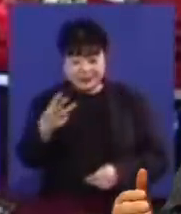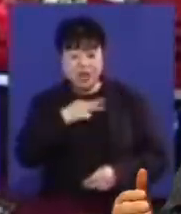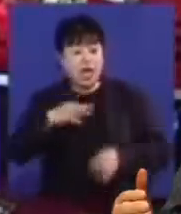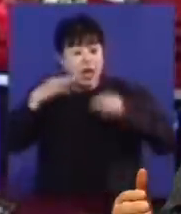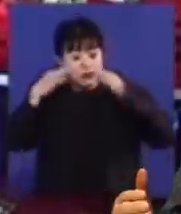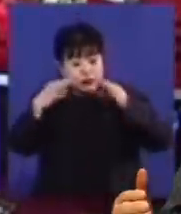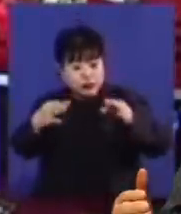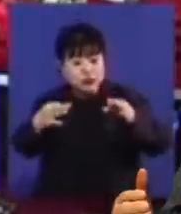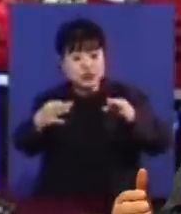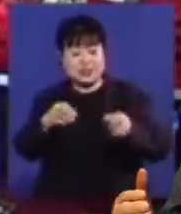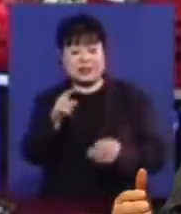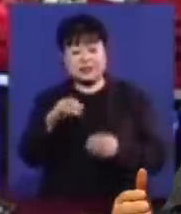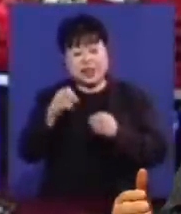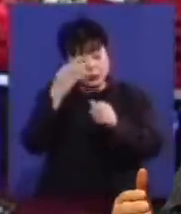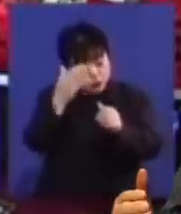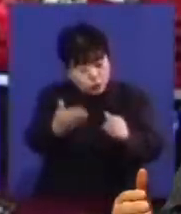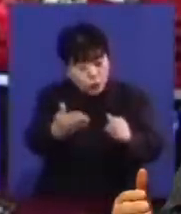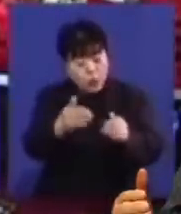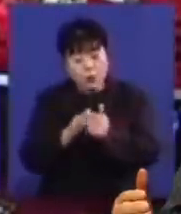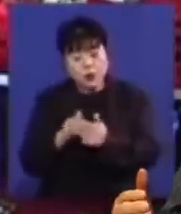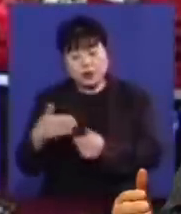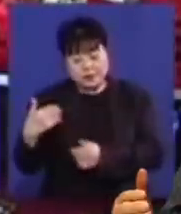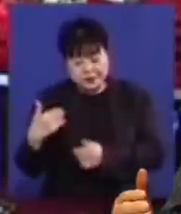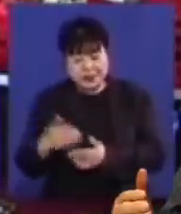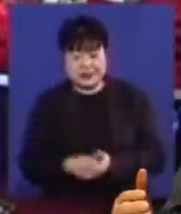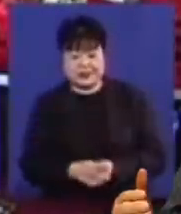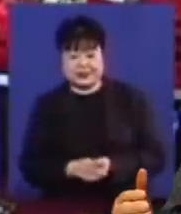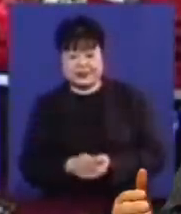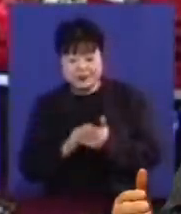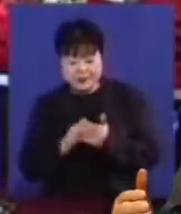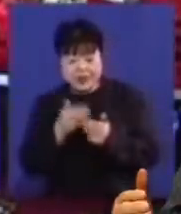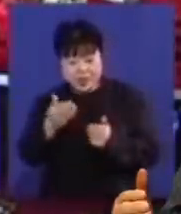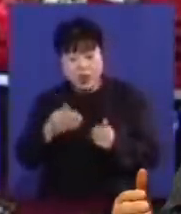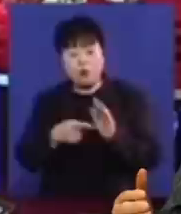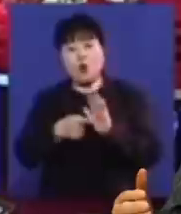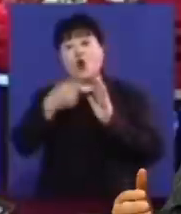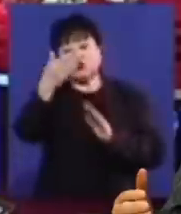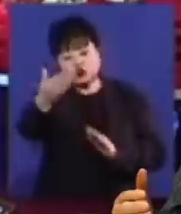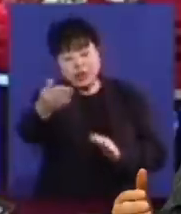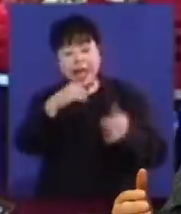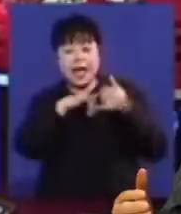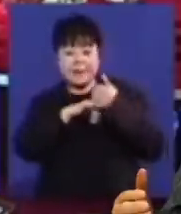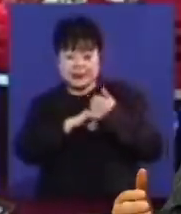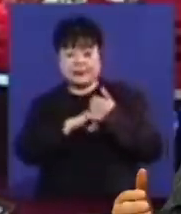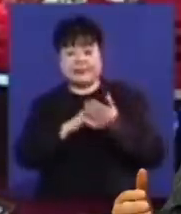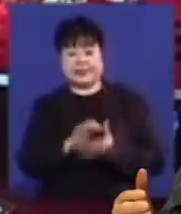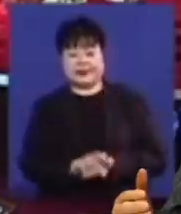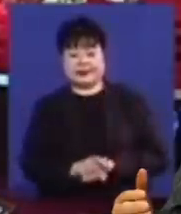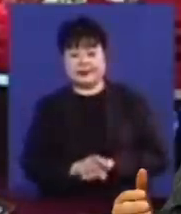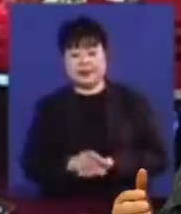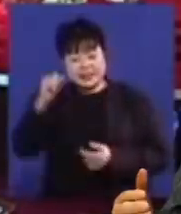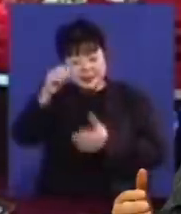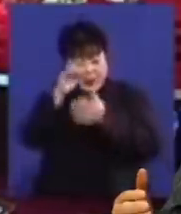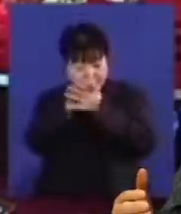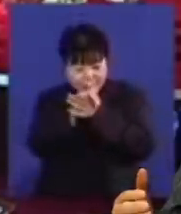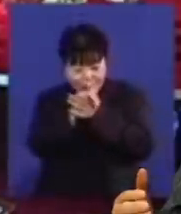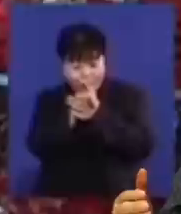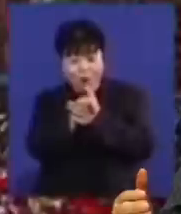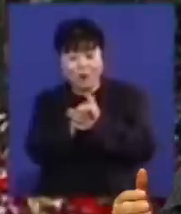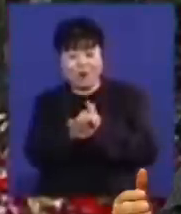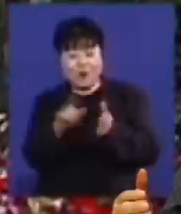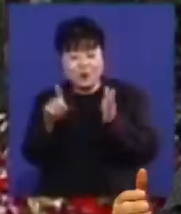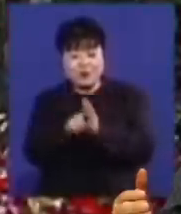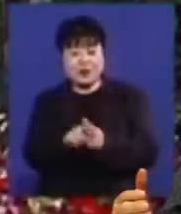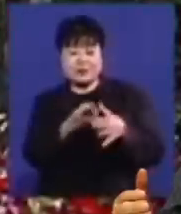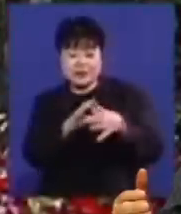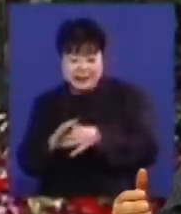부르시어라. 내가 내게 응답하겠고 내가 알지 못하는 크고 은밀한 일을 내게 보여주겠다고 말씀하신 것입니다. 새벽 기도로 신앙을